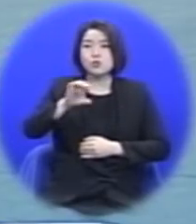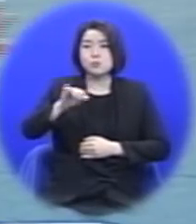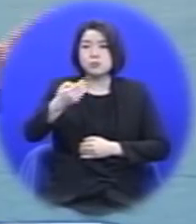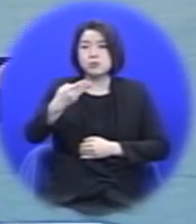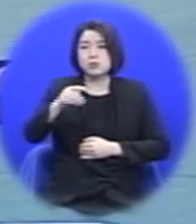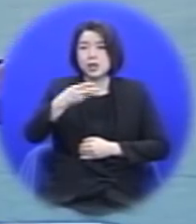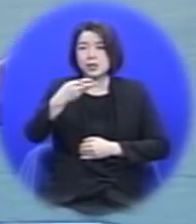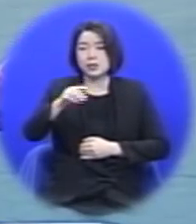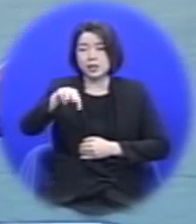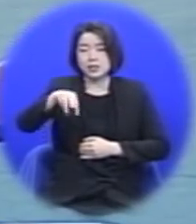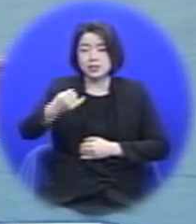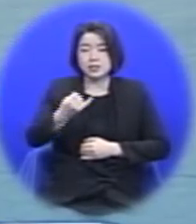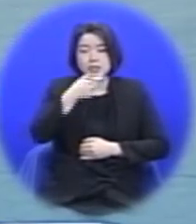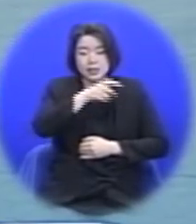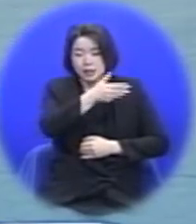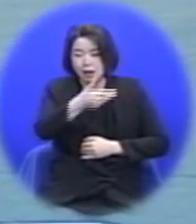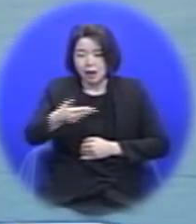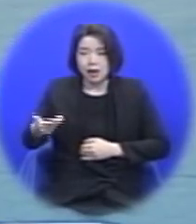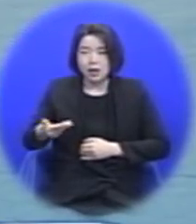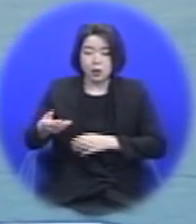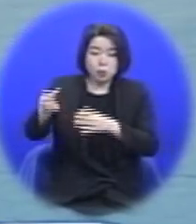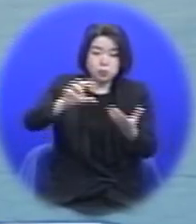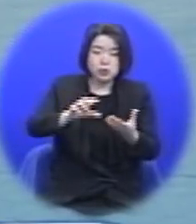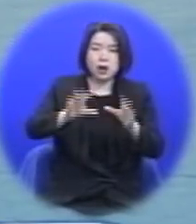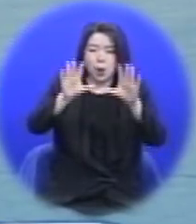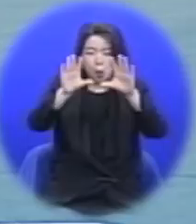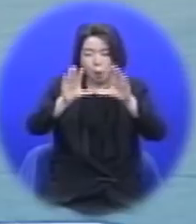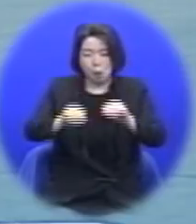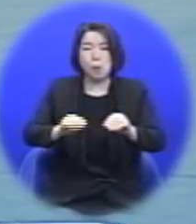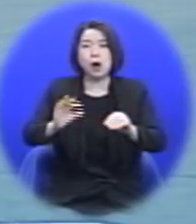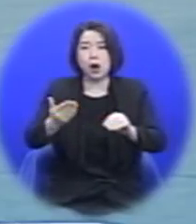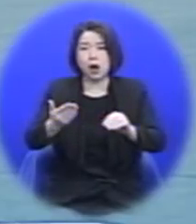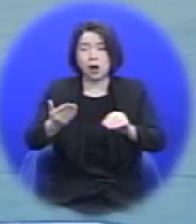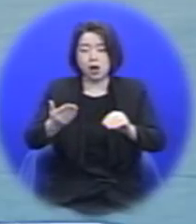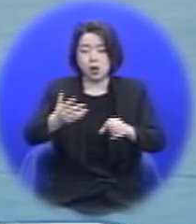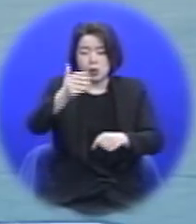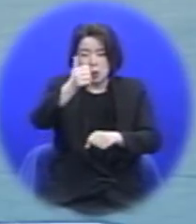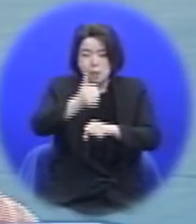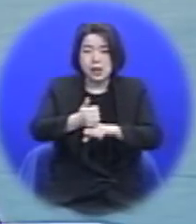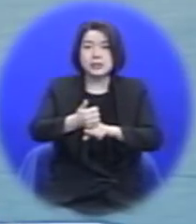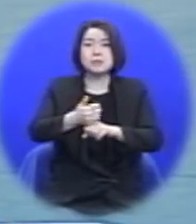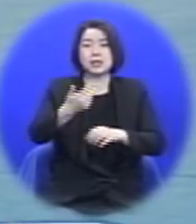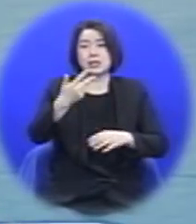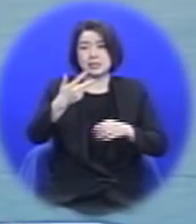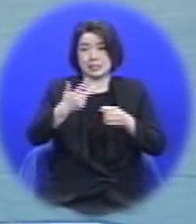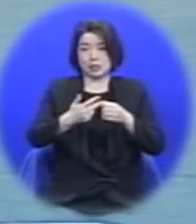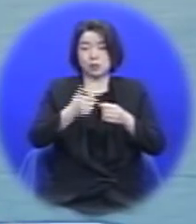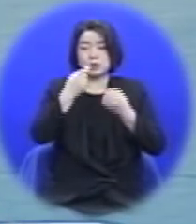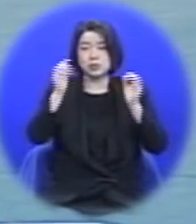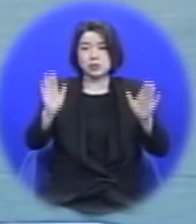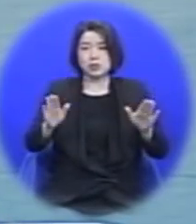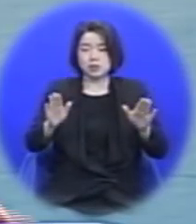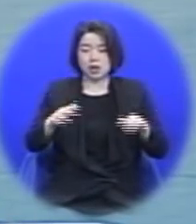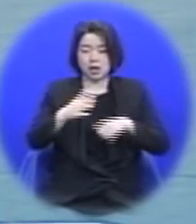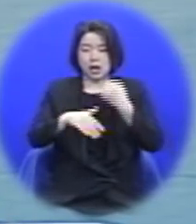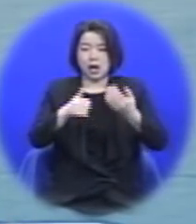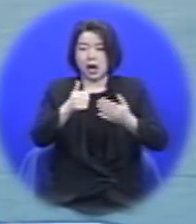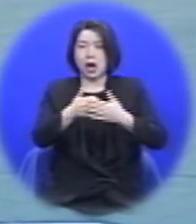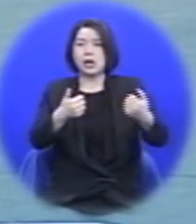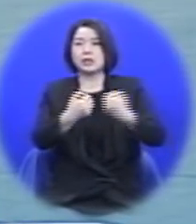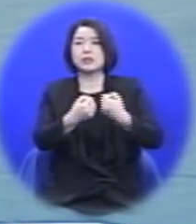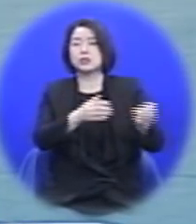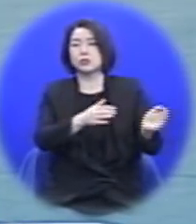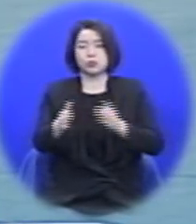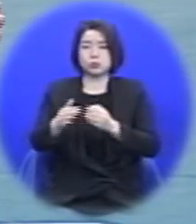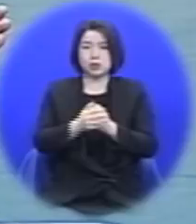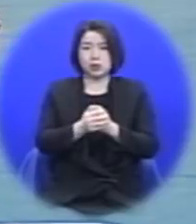강이 다 말라버리고 그리고 하나님과 사탄의 마지막 대전쟁이 준비가 됩니다. 일곱 번째